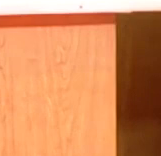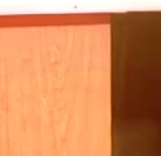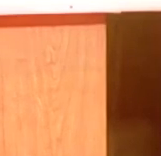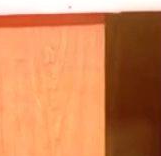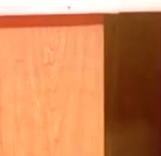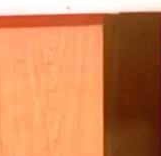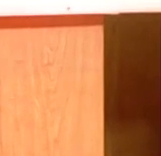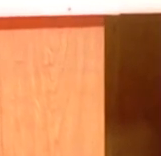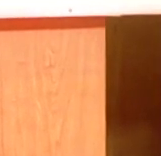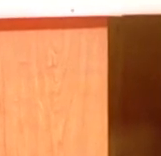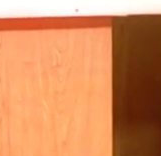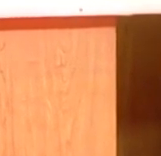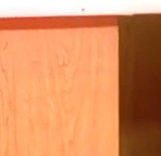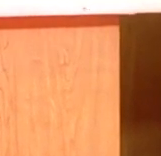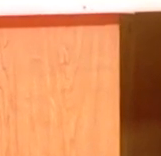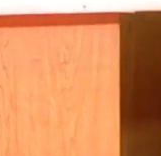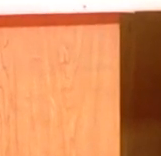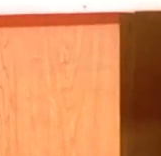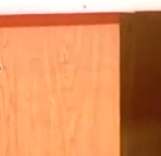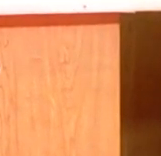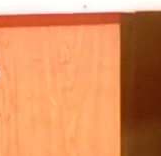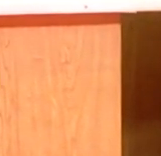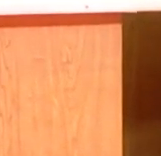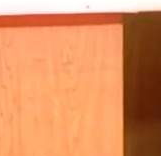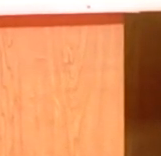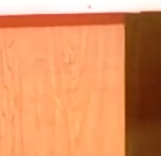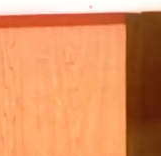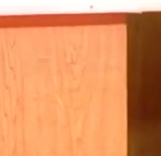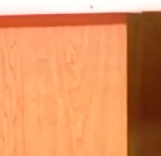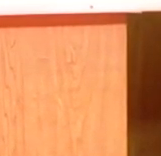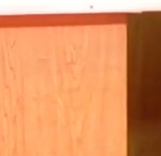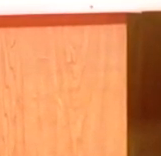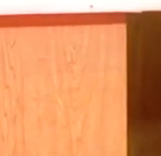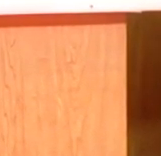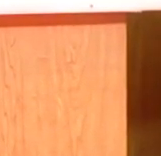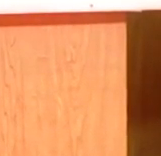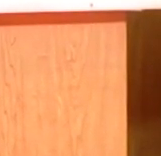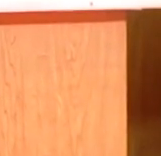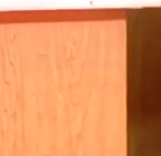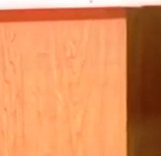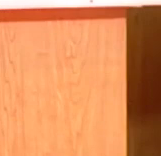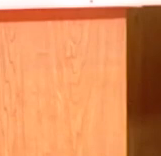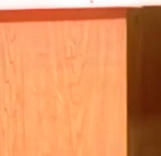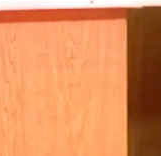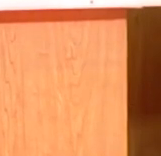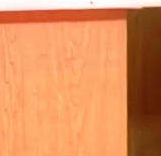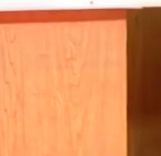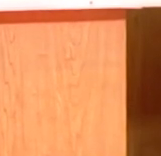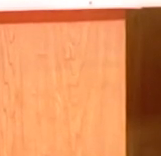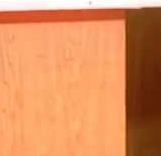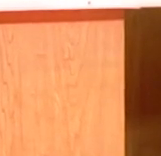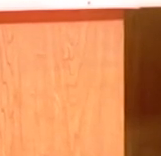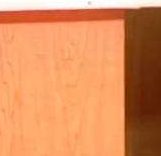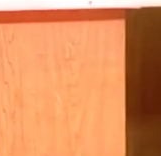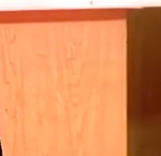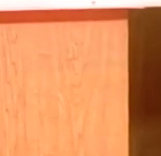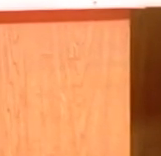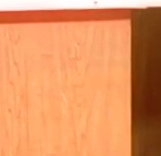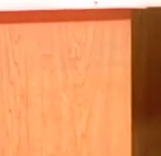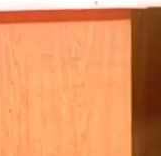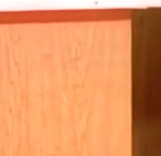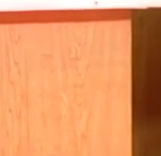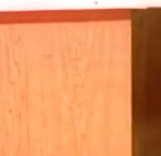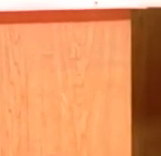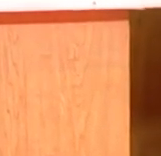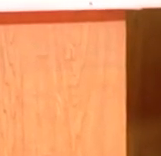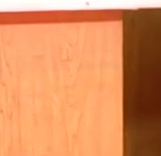Igan, mauna ka sa mga balita. Panoorin ang unang balita sa unang hirit. At iba pang award-winning news ka sa youtube.com/GMA News.